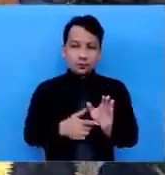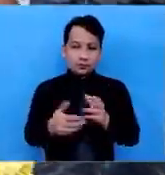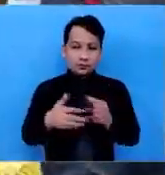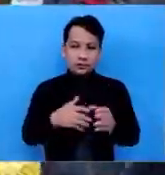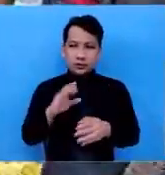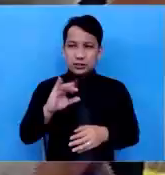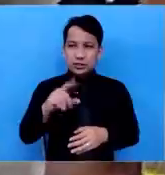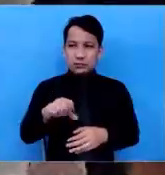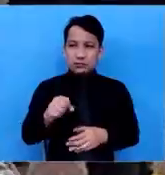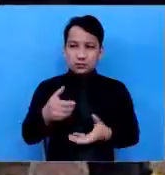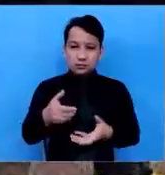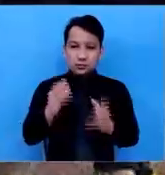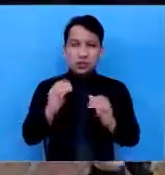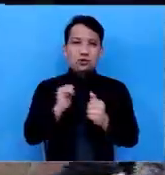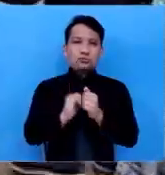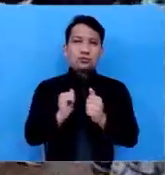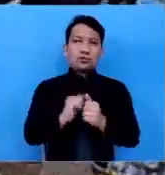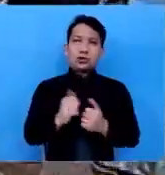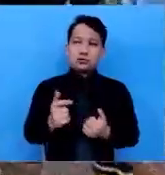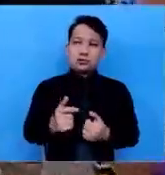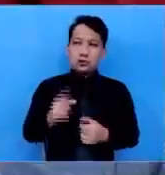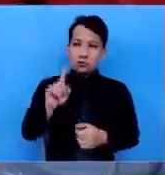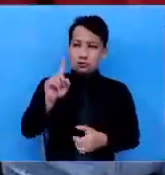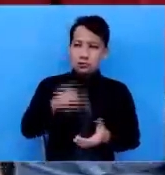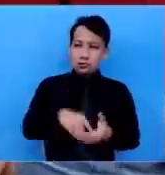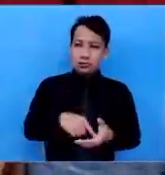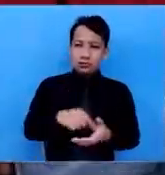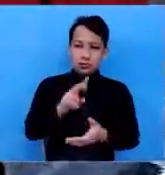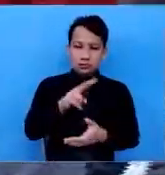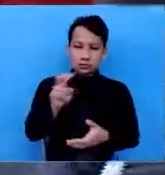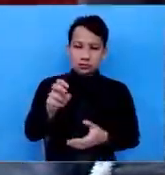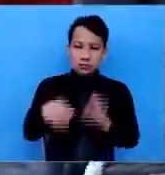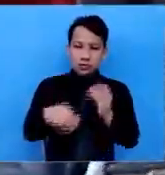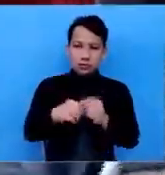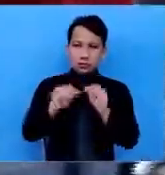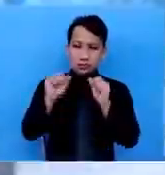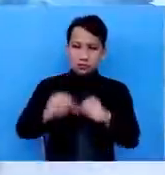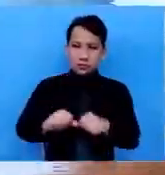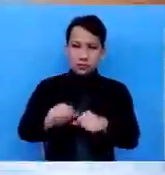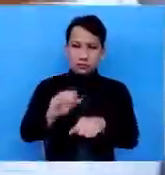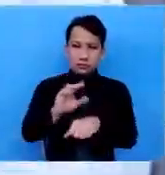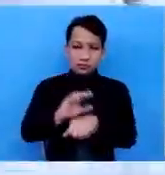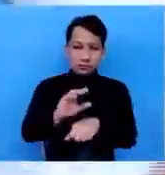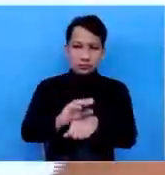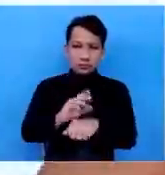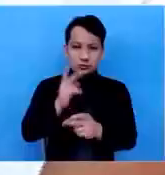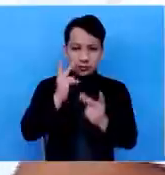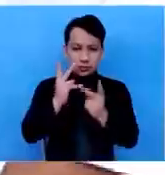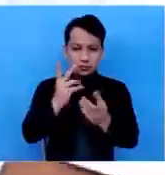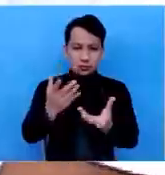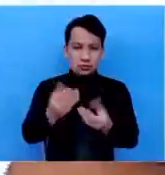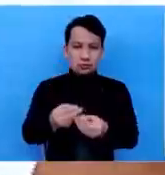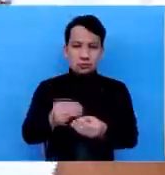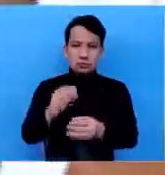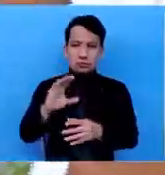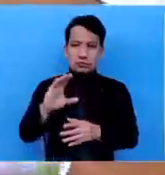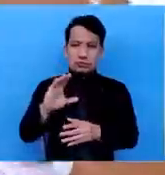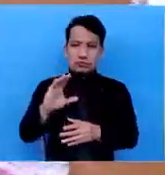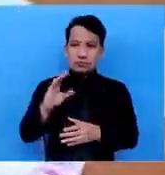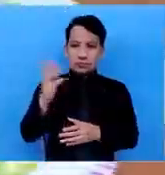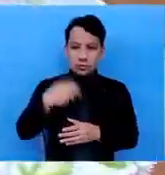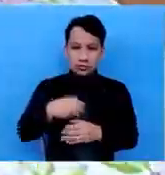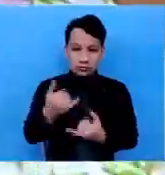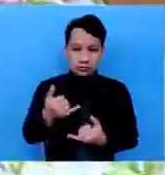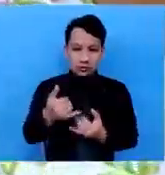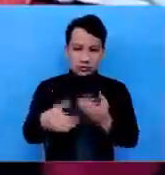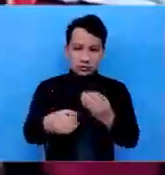Church. Ibig sabihin, 1,200 ang mga pwedeng magsimba sa loob. Ayon sa pulisya, mas maluwag na ang